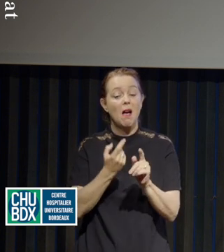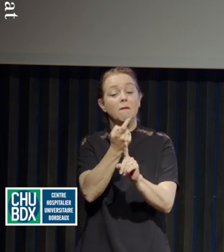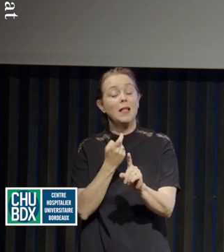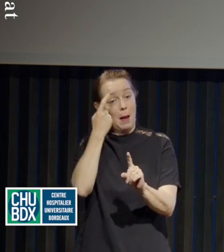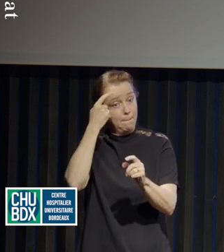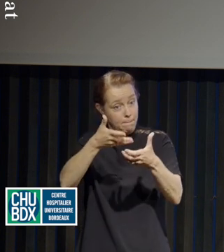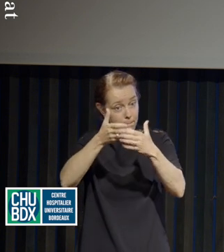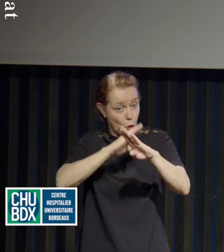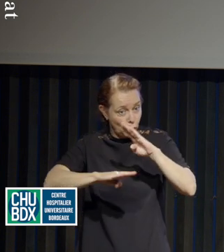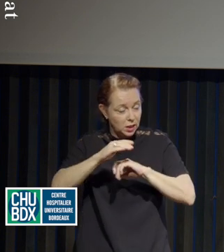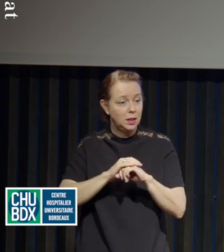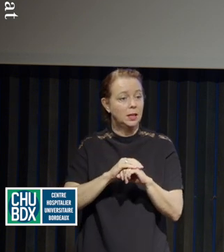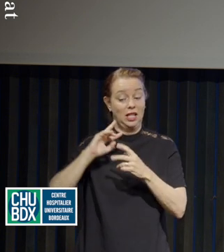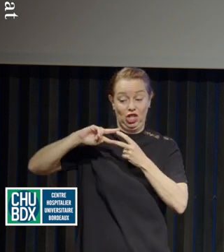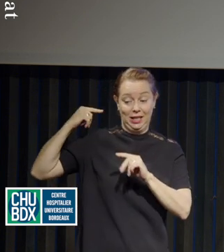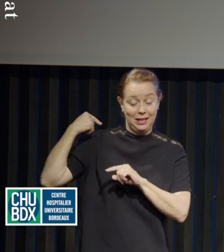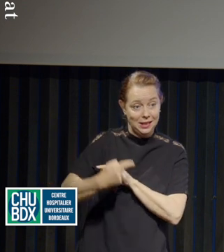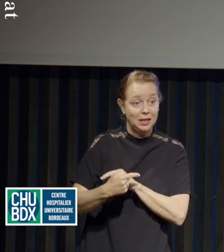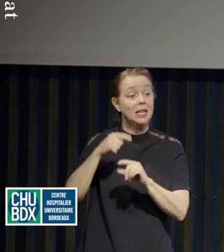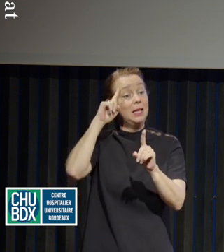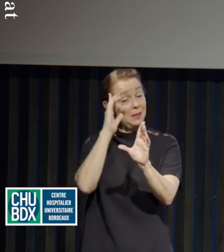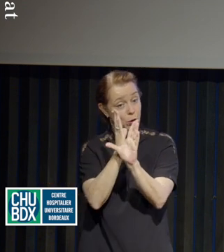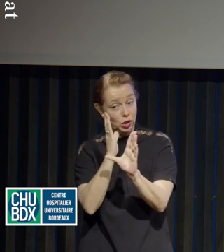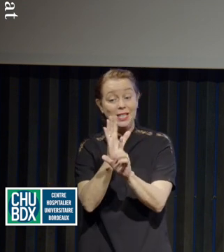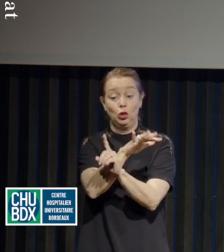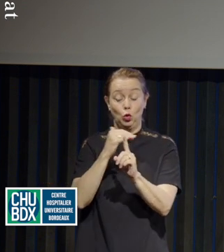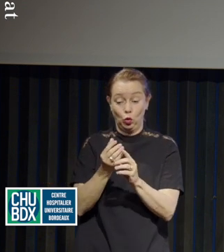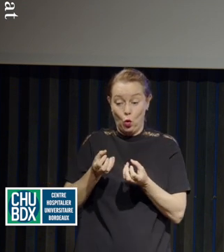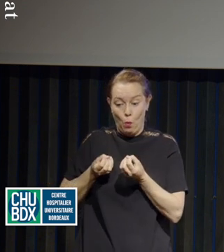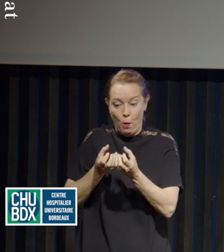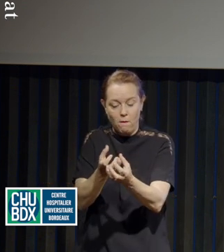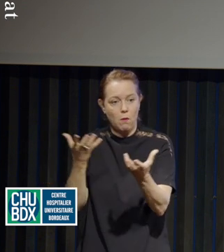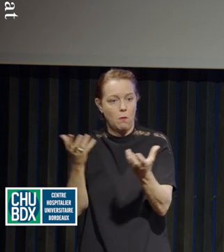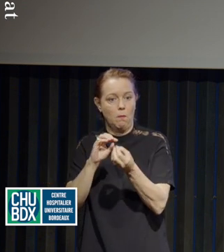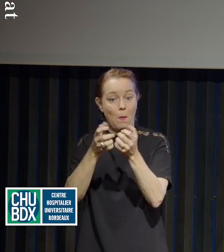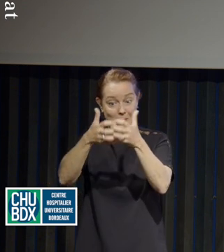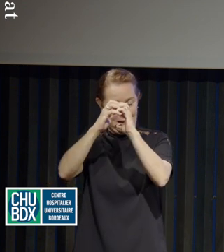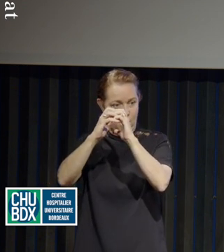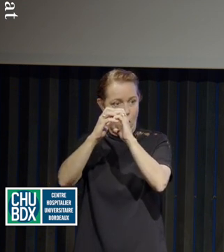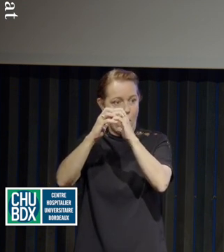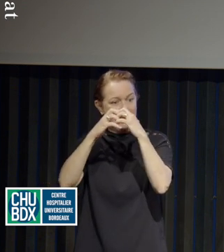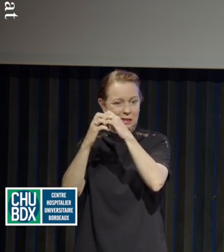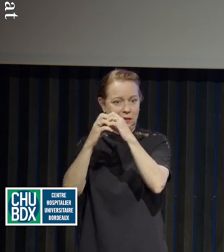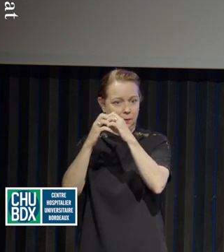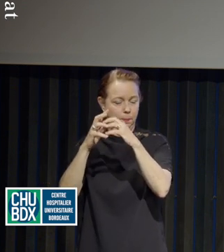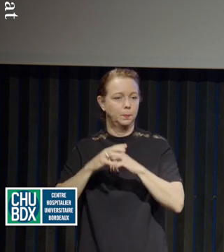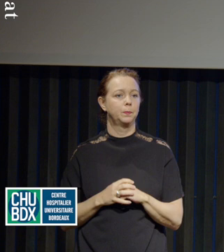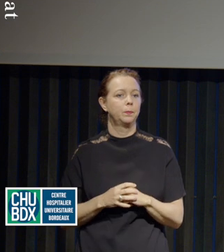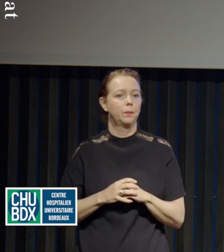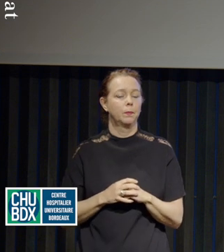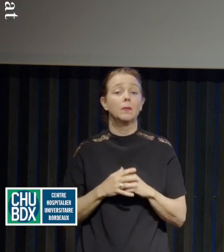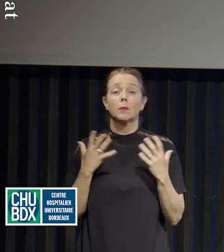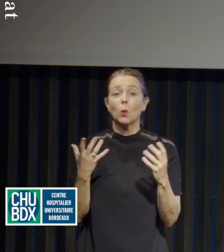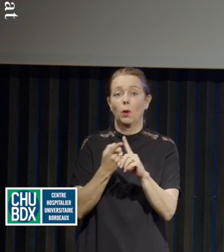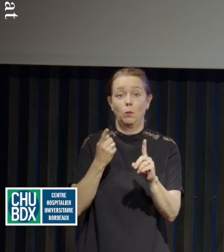biologiques, génétiques, psychologiques et sociaux qui mènent à des perturbations du fonctionnement cérébral. Ce qui est important de comprendre,